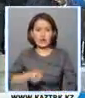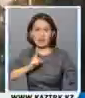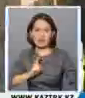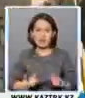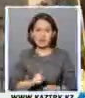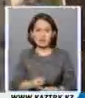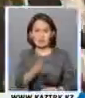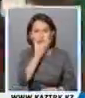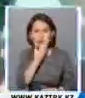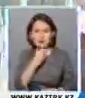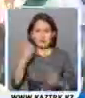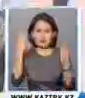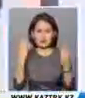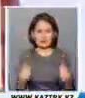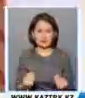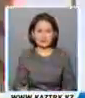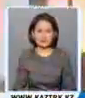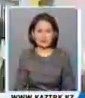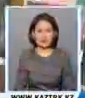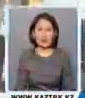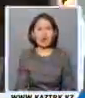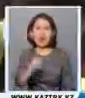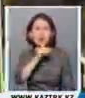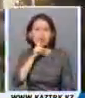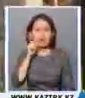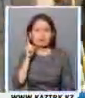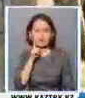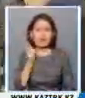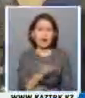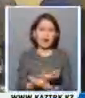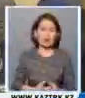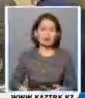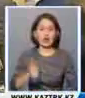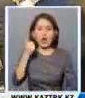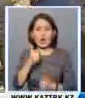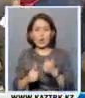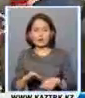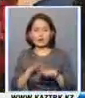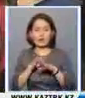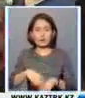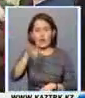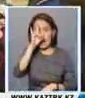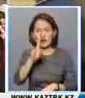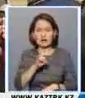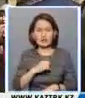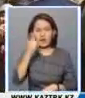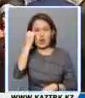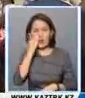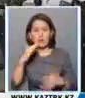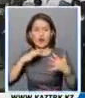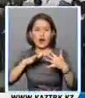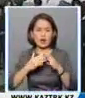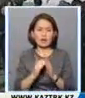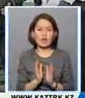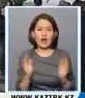нағыз тамаша күн. Жастар қауымы алтыбақан теуіп тартыспақ аударыспақ ойындарында бақ сынасып жатқан кезде қазақтың көне ауылдарын